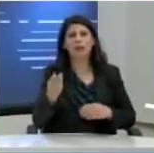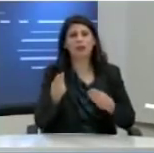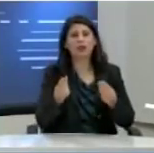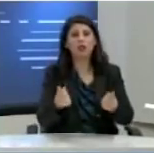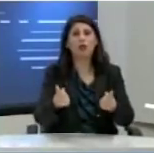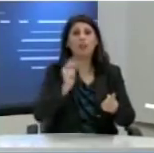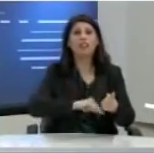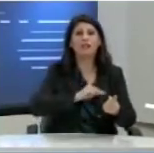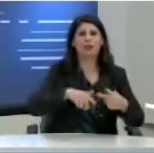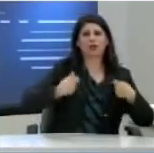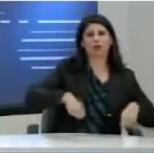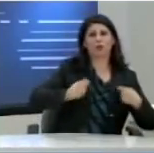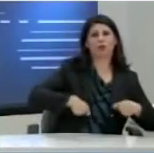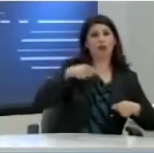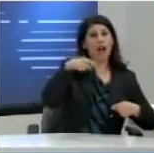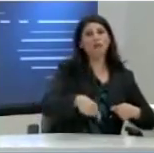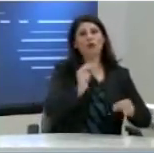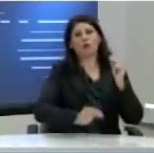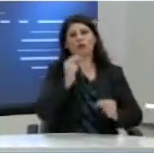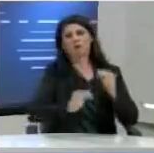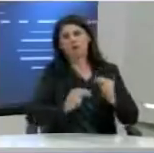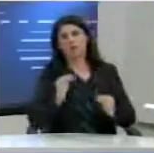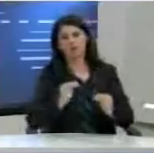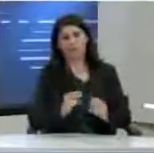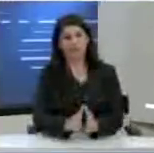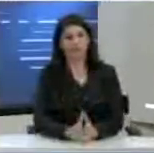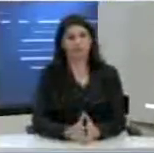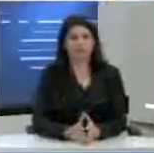της ελίτ. Αυτό είναι το πρόβλημά σας.